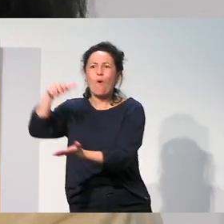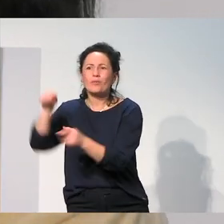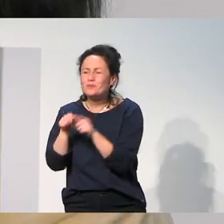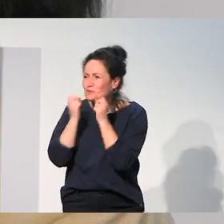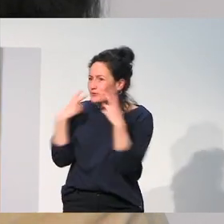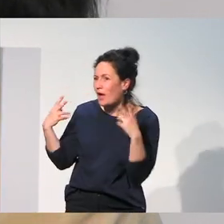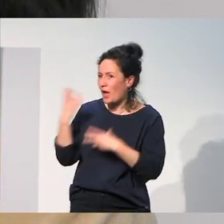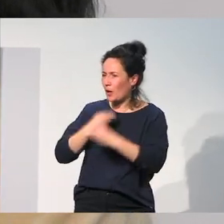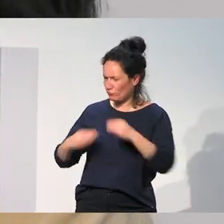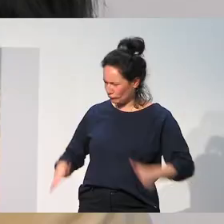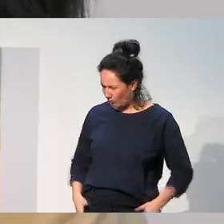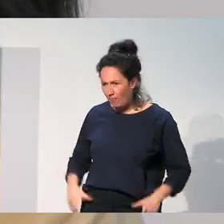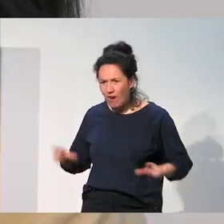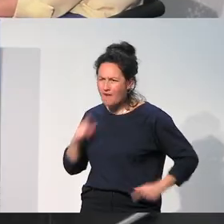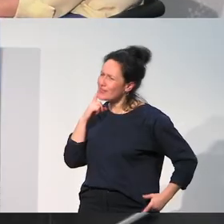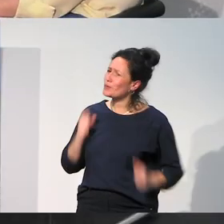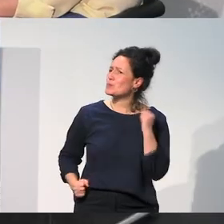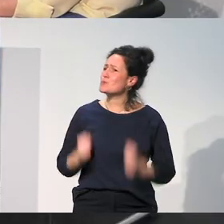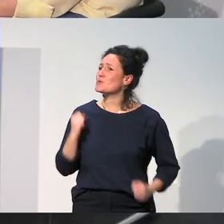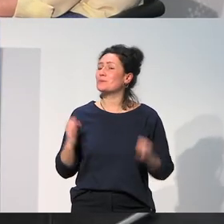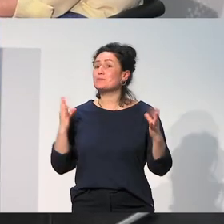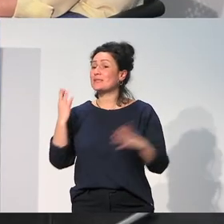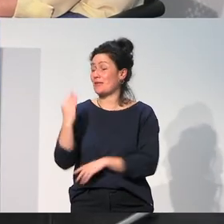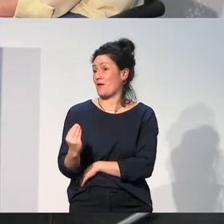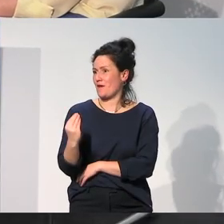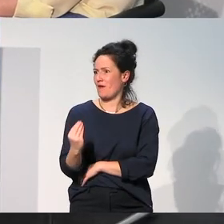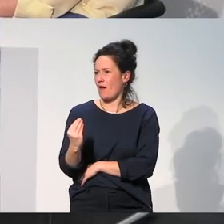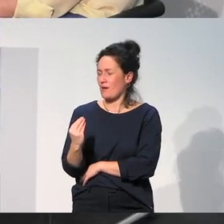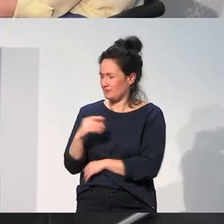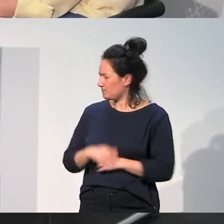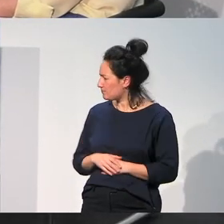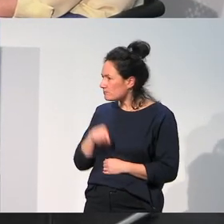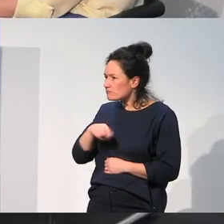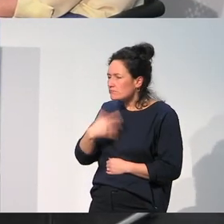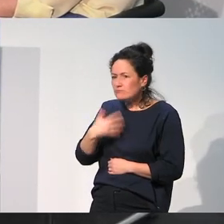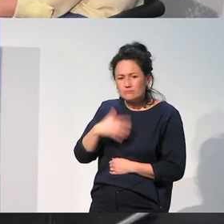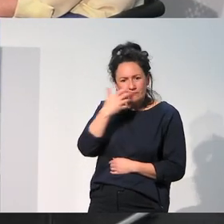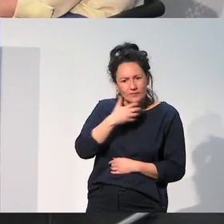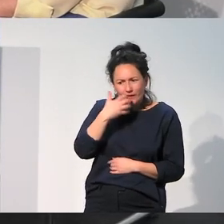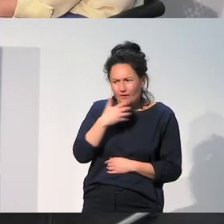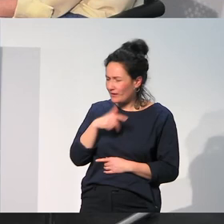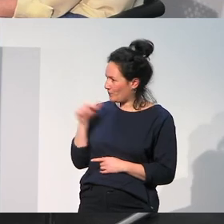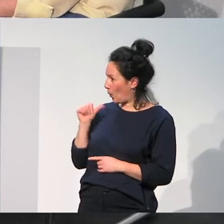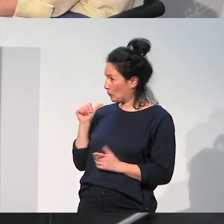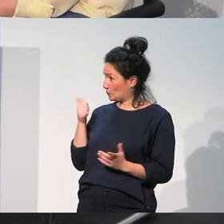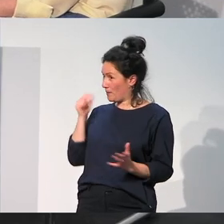comme un enfant. Elle est terrible, cette scène, et c'est ce regard que porte Auguste sur